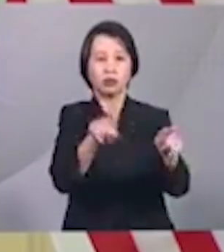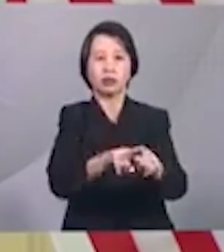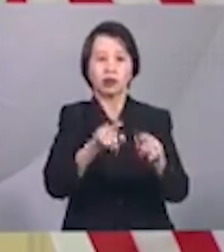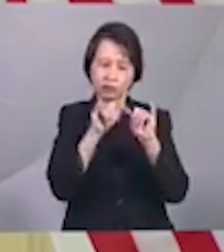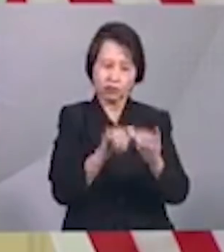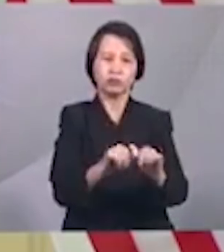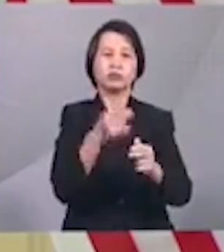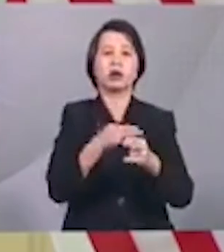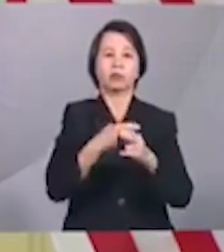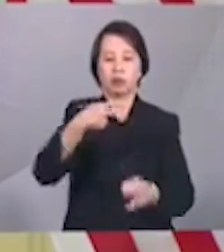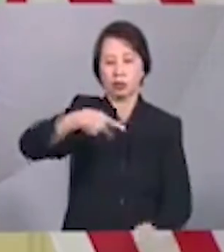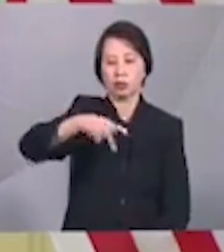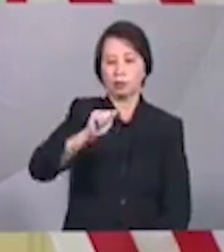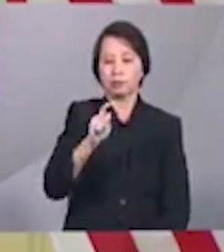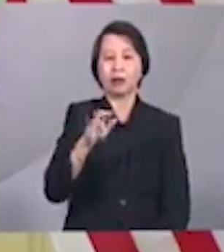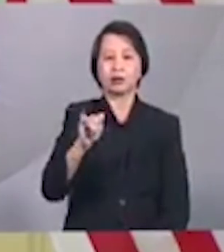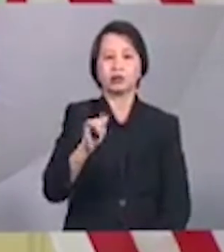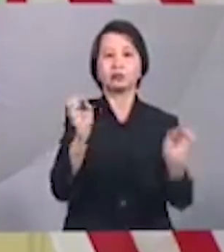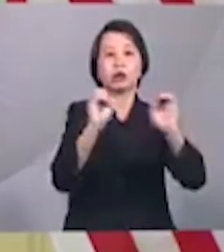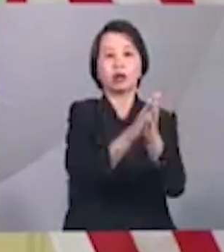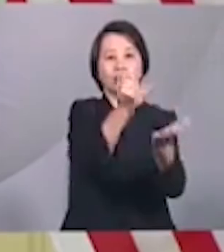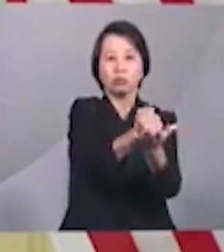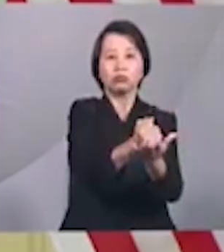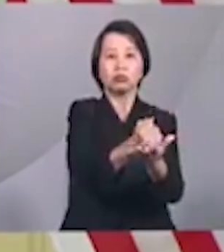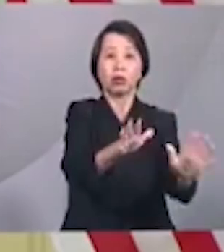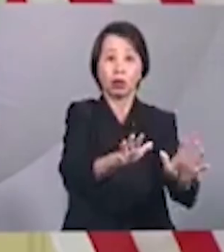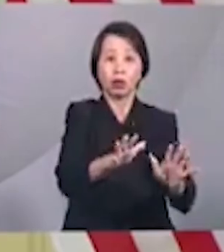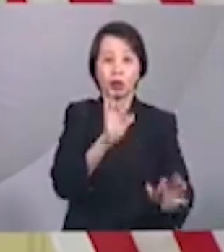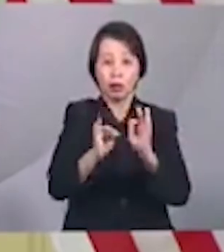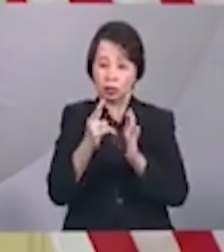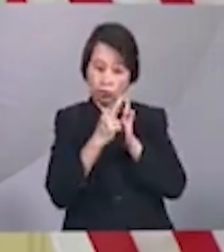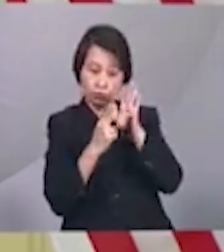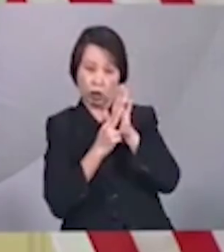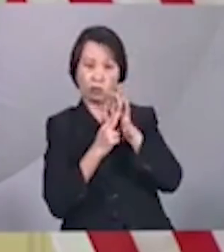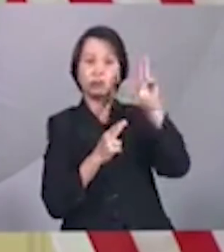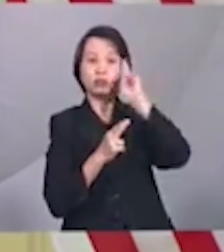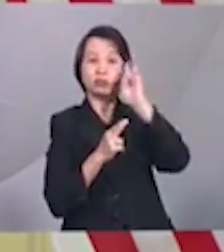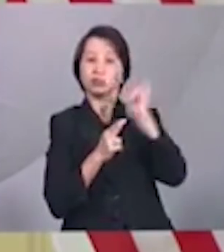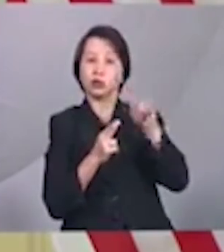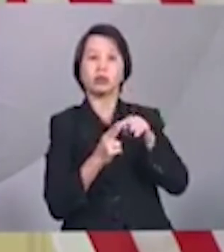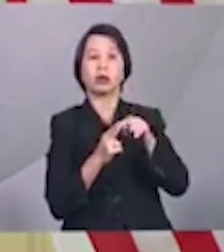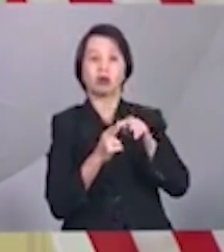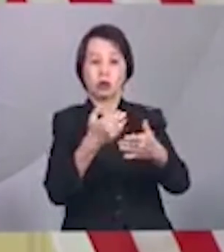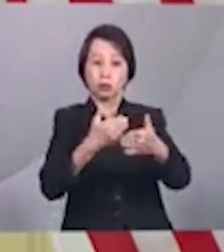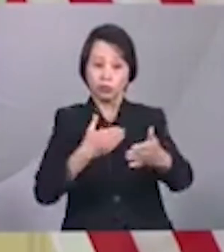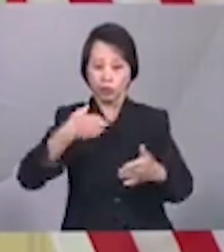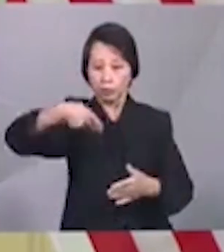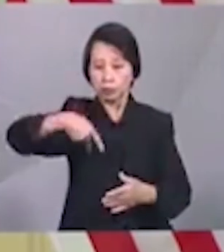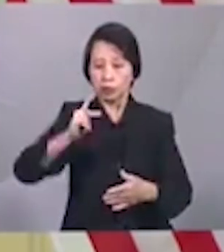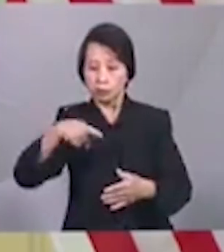parti. Pendatang tanpa izin. Undang-undang yang melibatkan parti tidak ada perbezaan. Sama ada sebelum